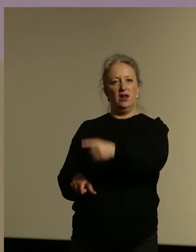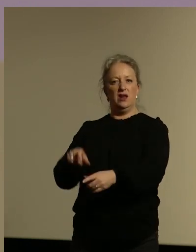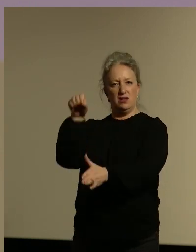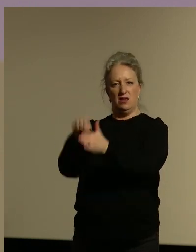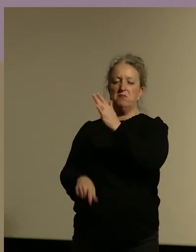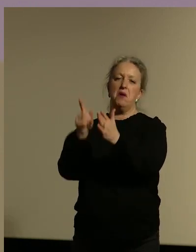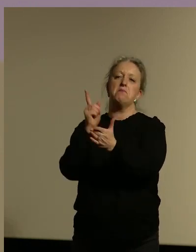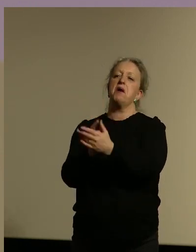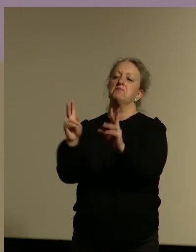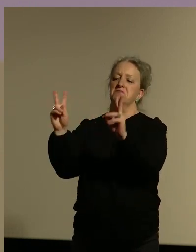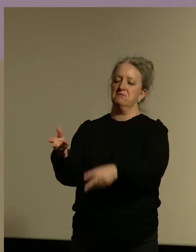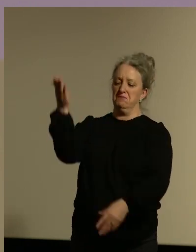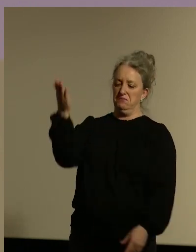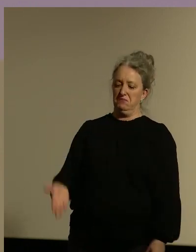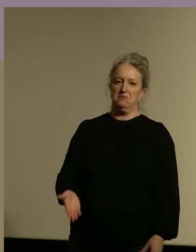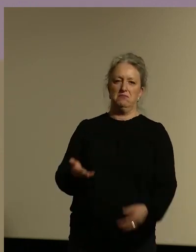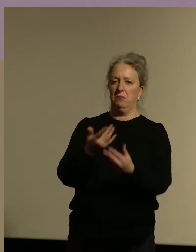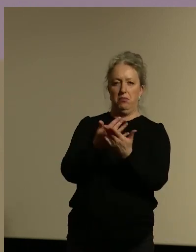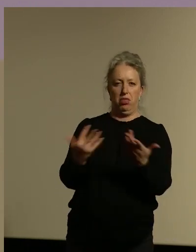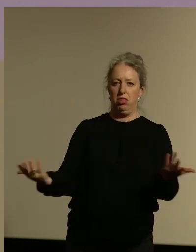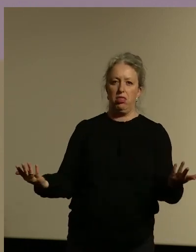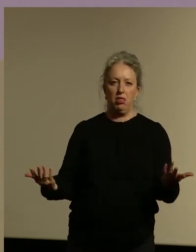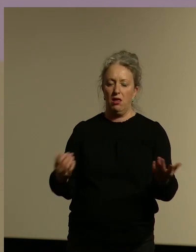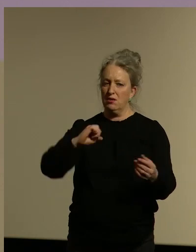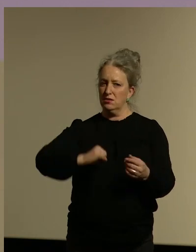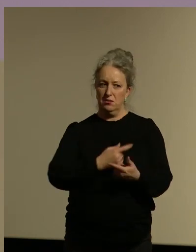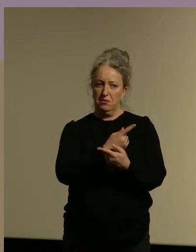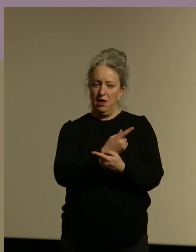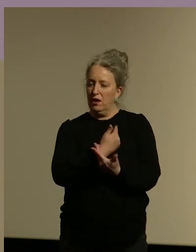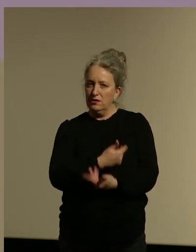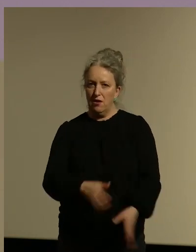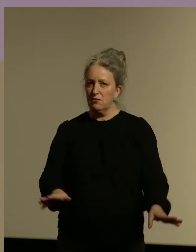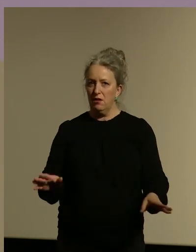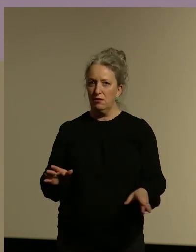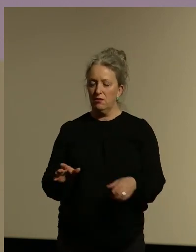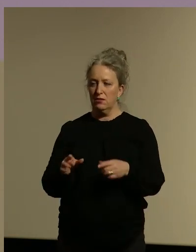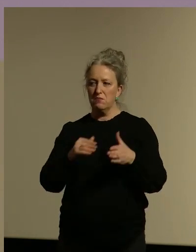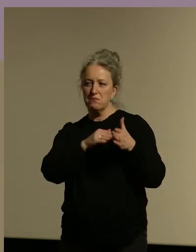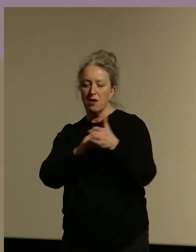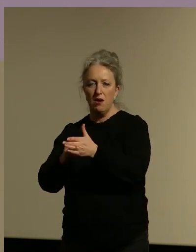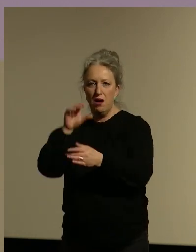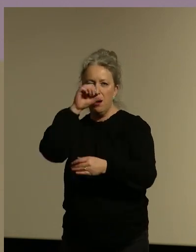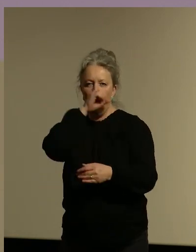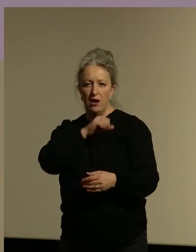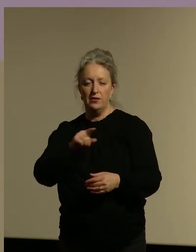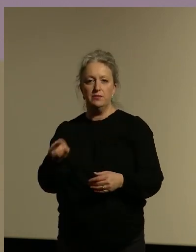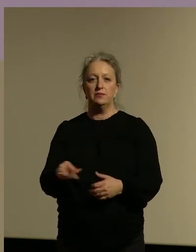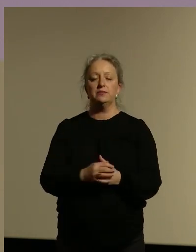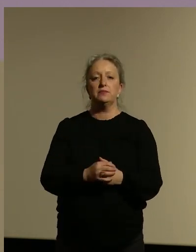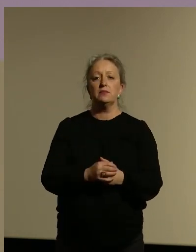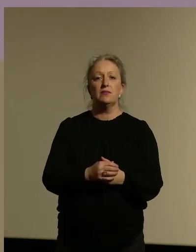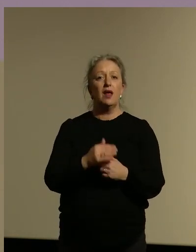ära tapma ja muud sellist. Ilma, et ta saaks aru, et see teeb talle haiget. Nii et kui tema